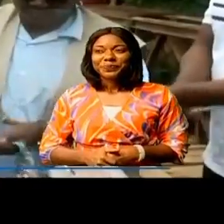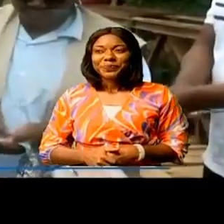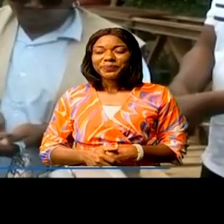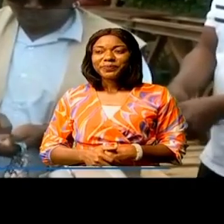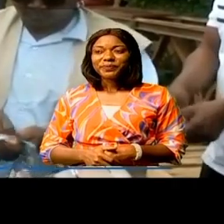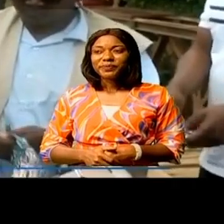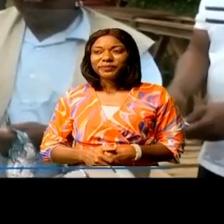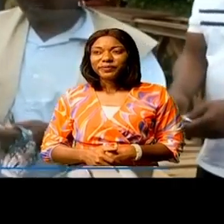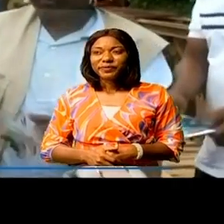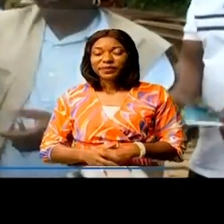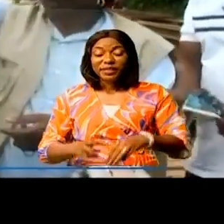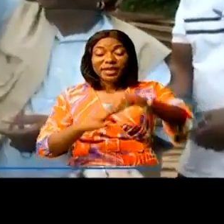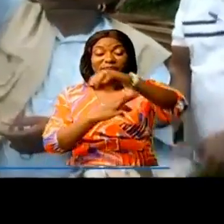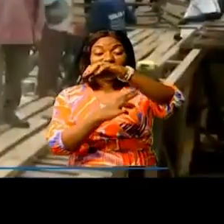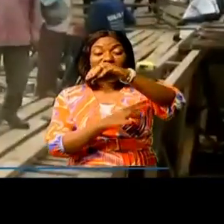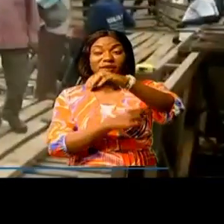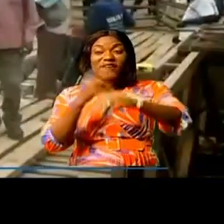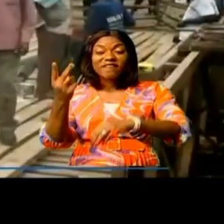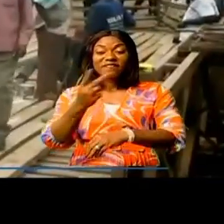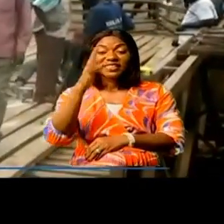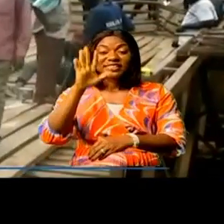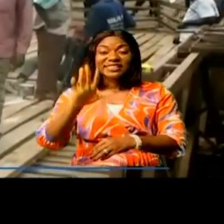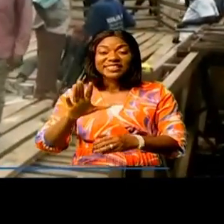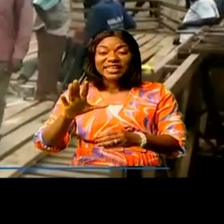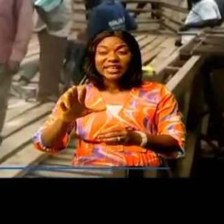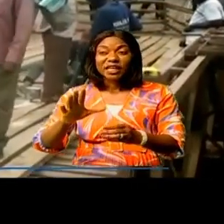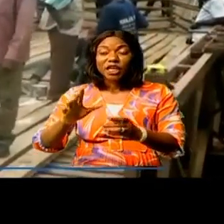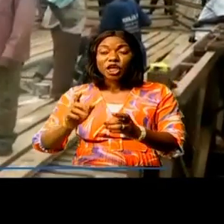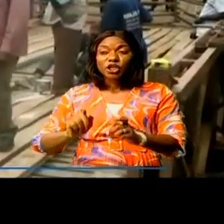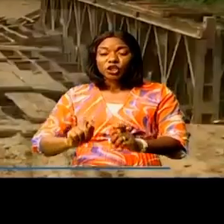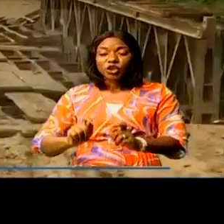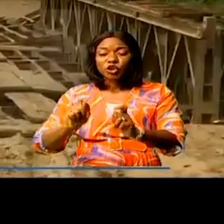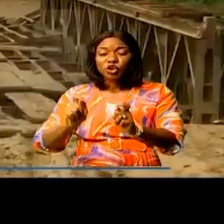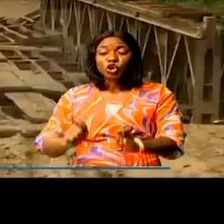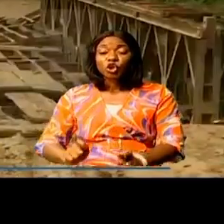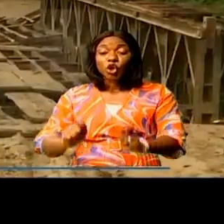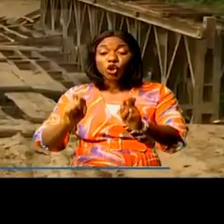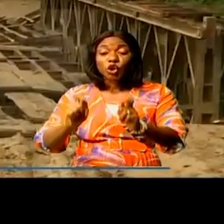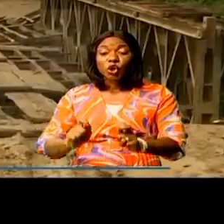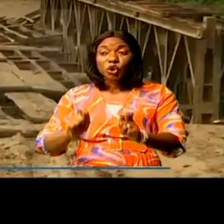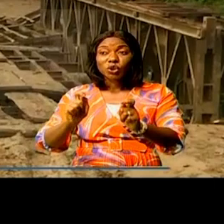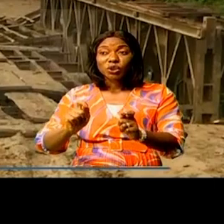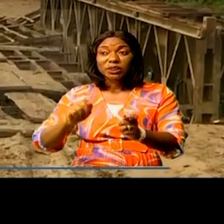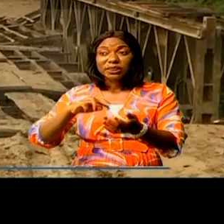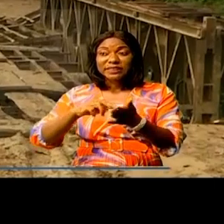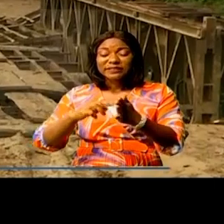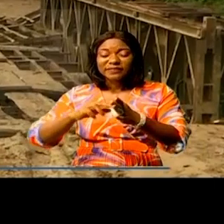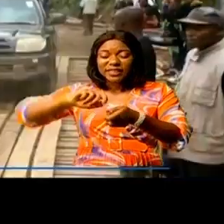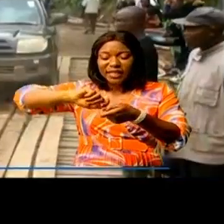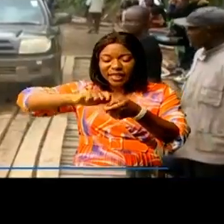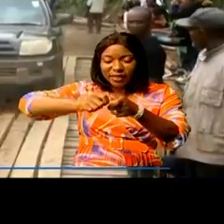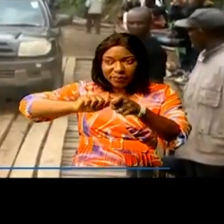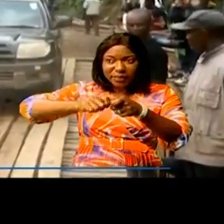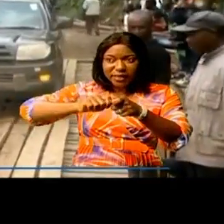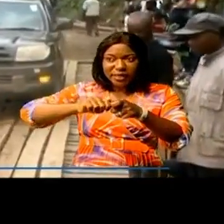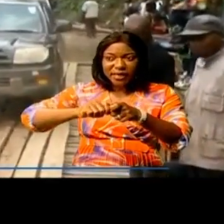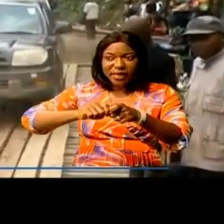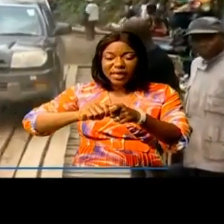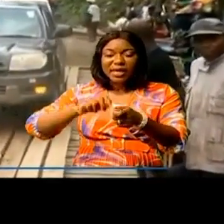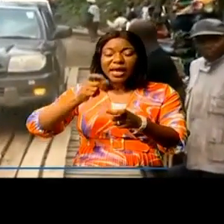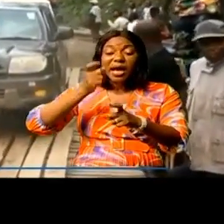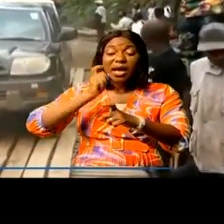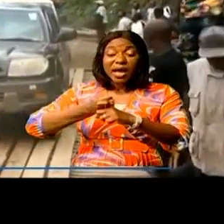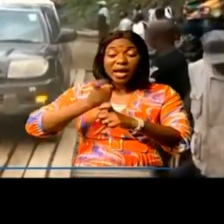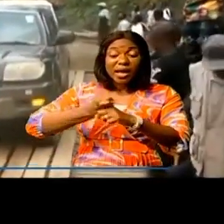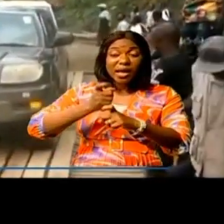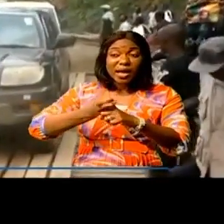Un pont de 25 tonnes et 12 mètres de portée a été réparé en rongeron avec platelage en bois. Exécuté par